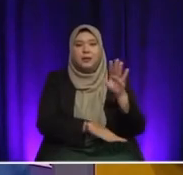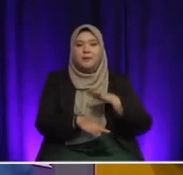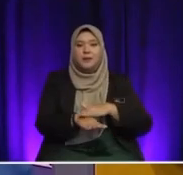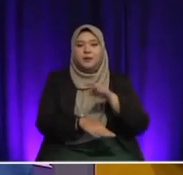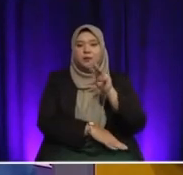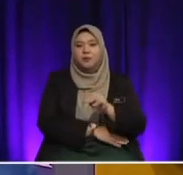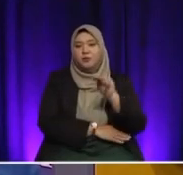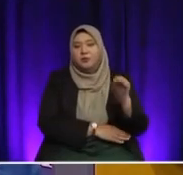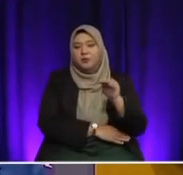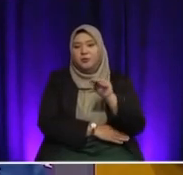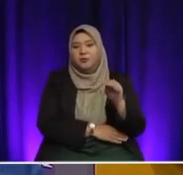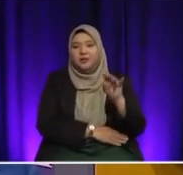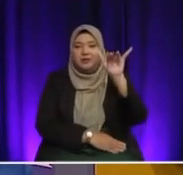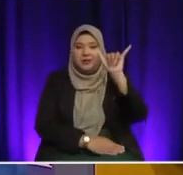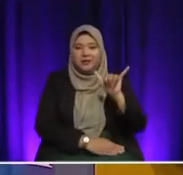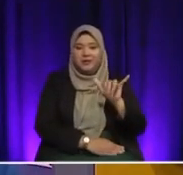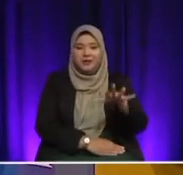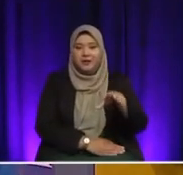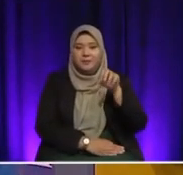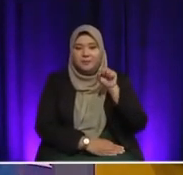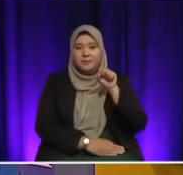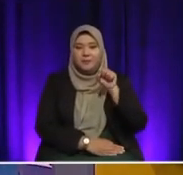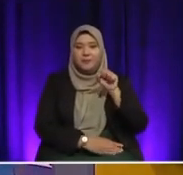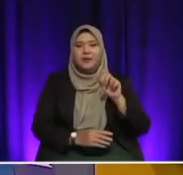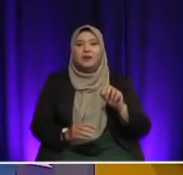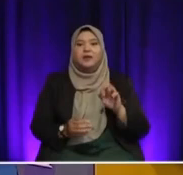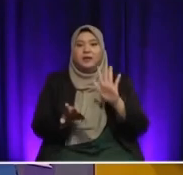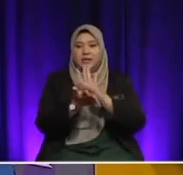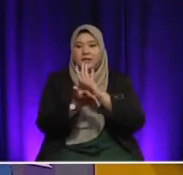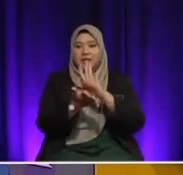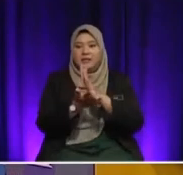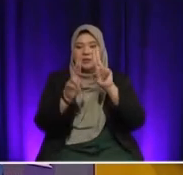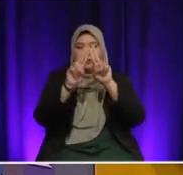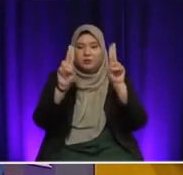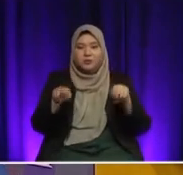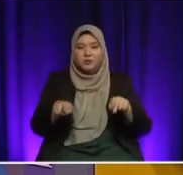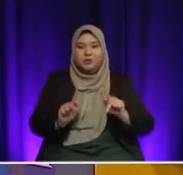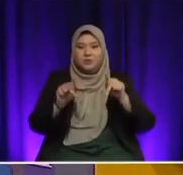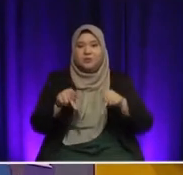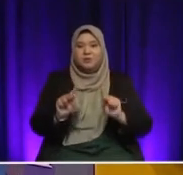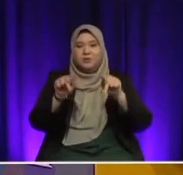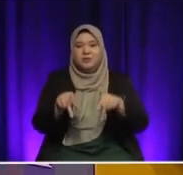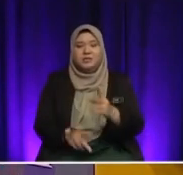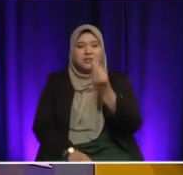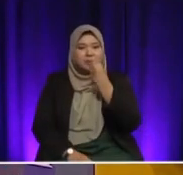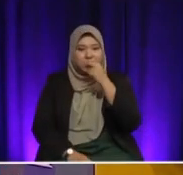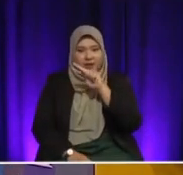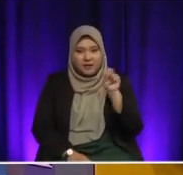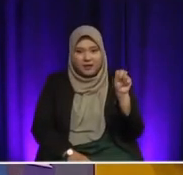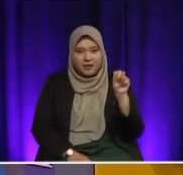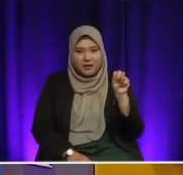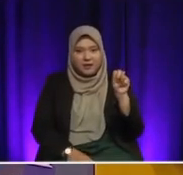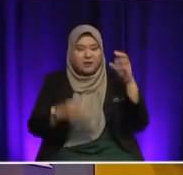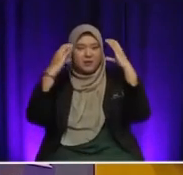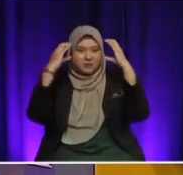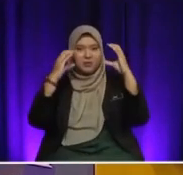mengambil mata pelajaran vocational, terutamanya pemprosesan makanan, jangan sekali-kali tak datang buat amali. Ya.